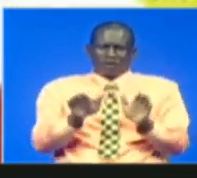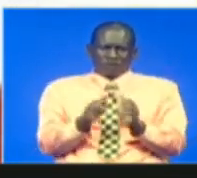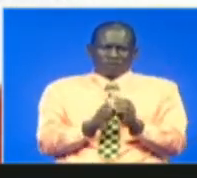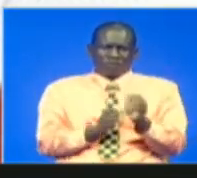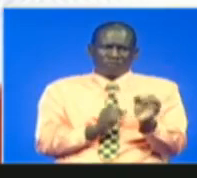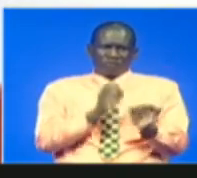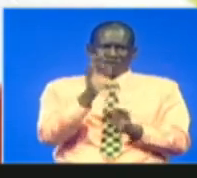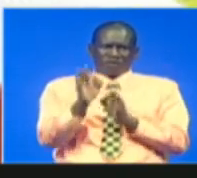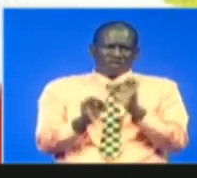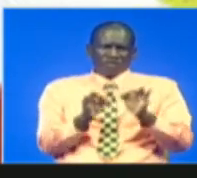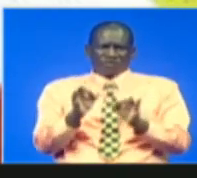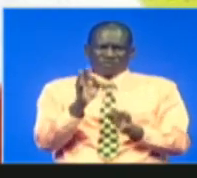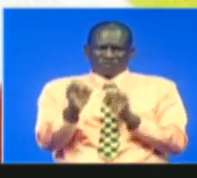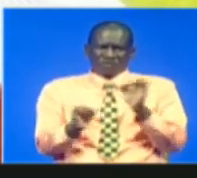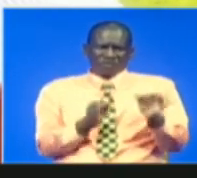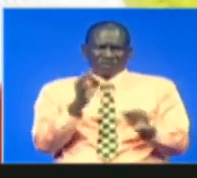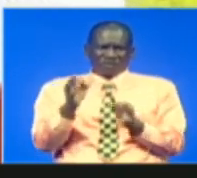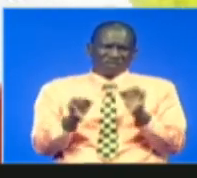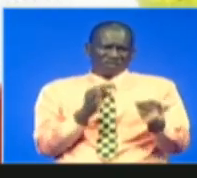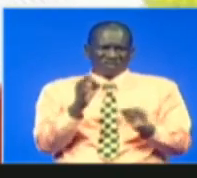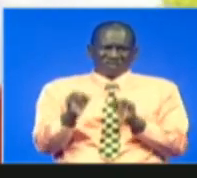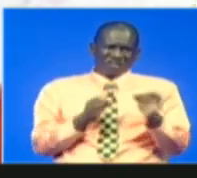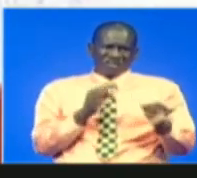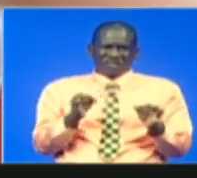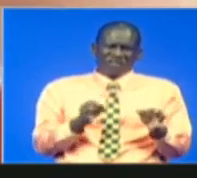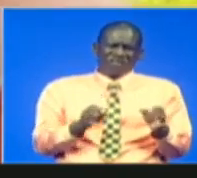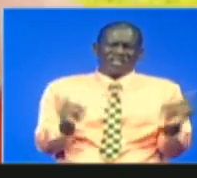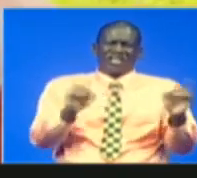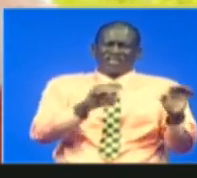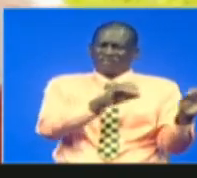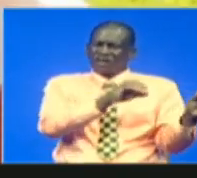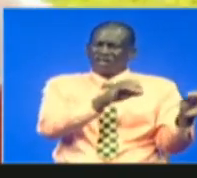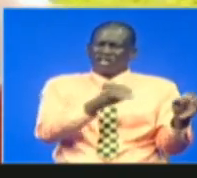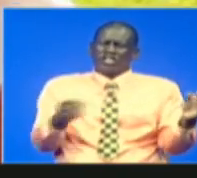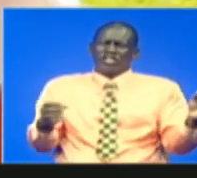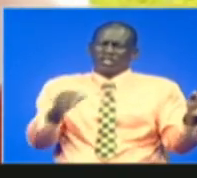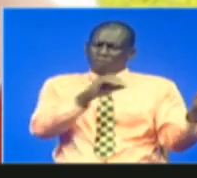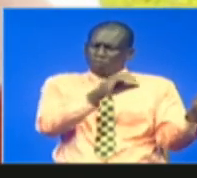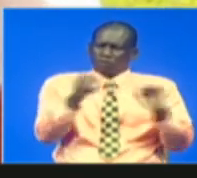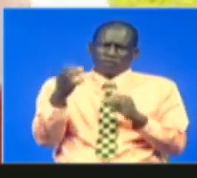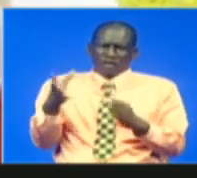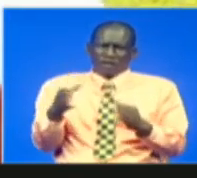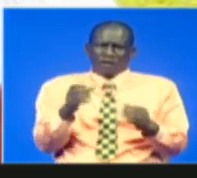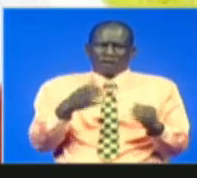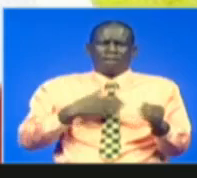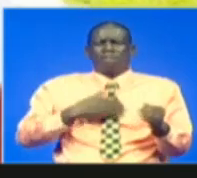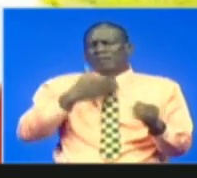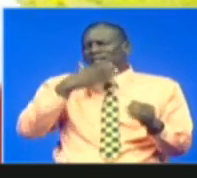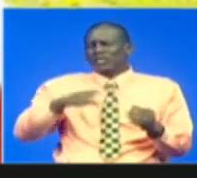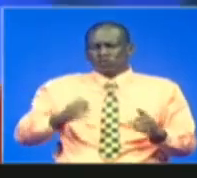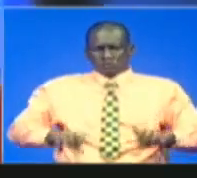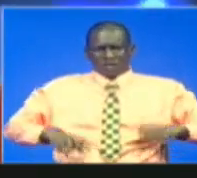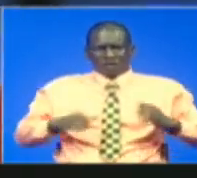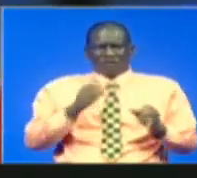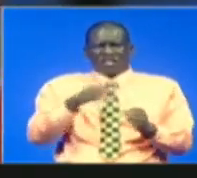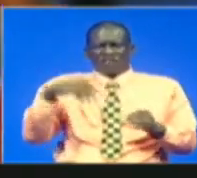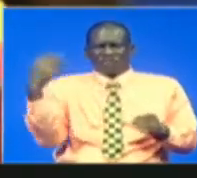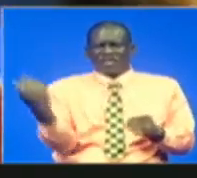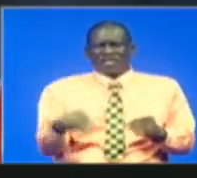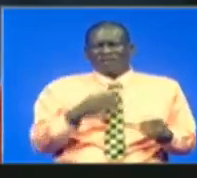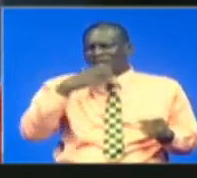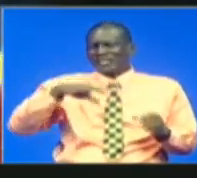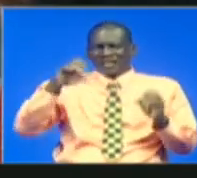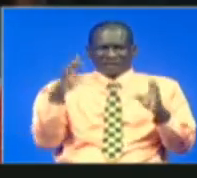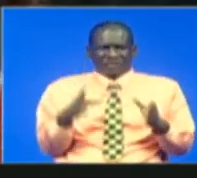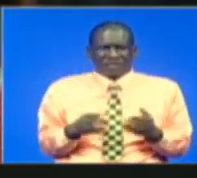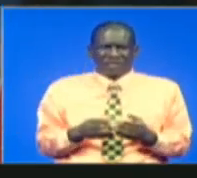had not moved there, my son could be alive. If he did not hit him here, my son could be still alive. Octopizzo